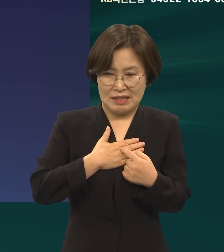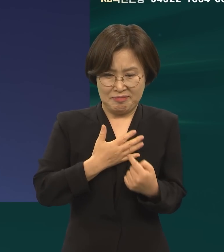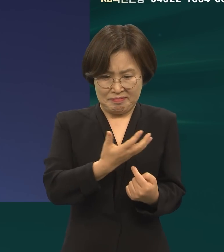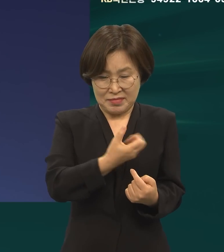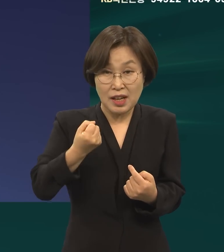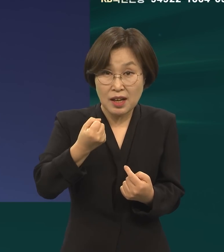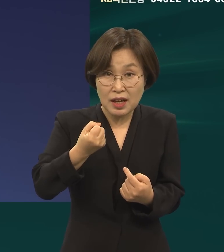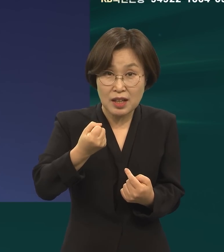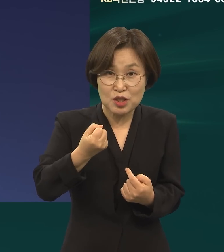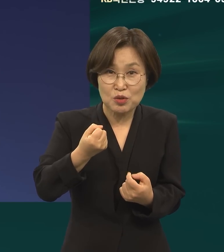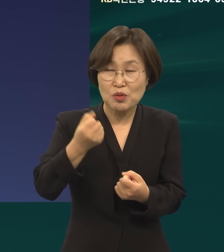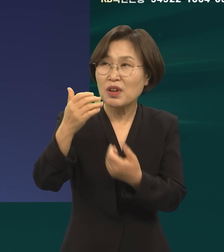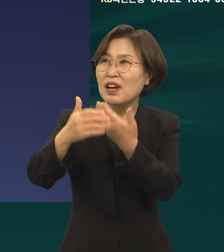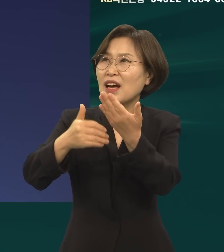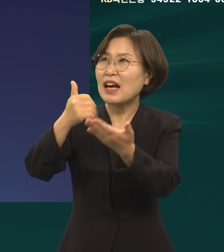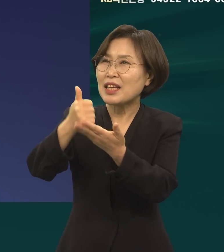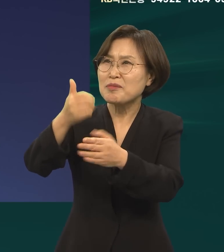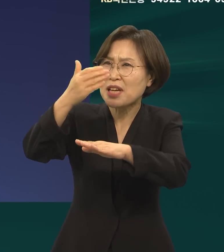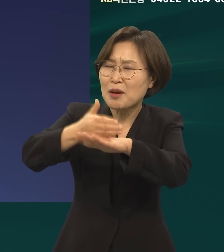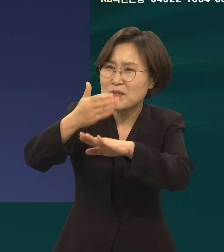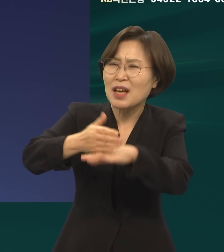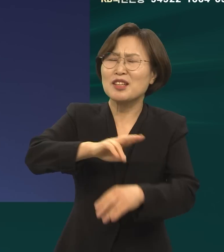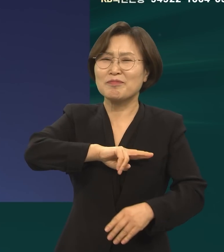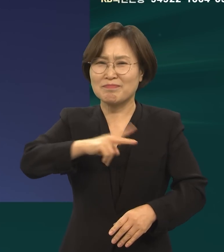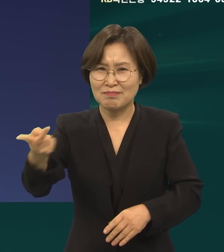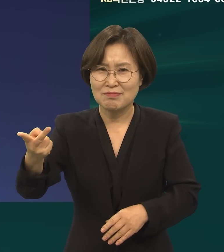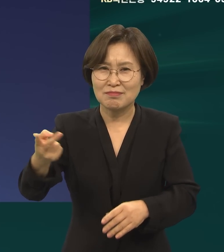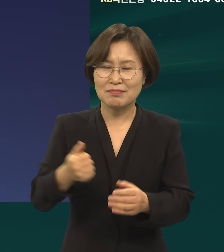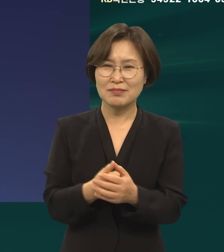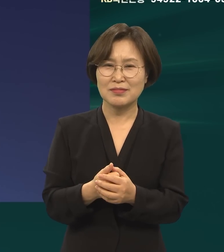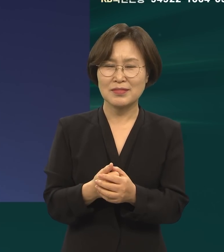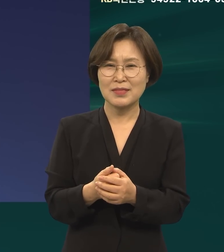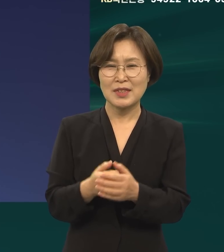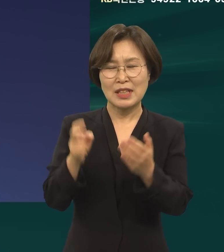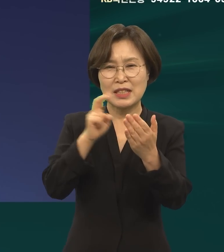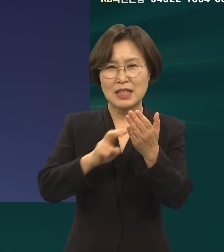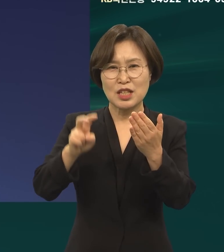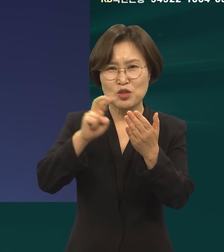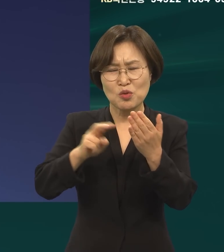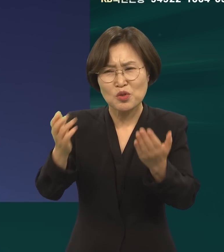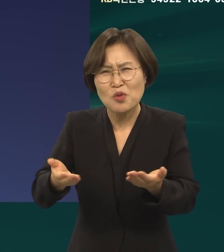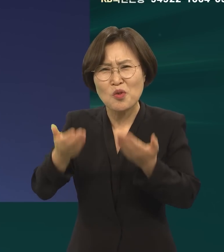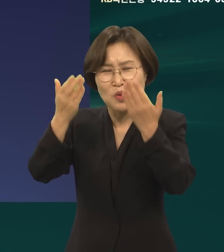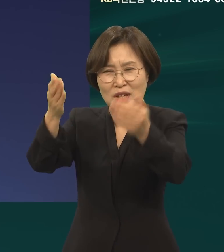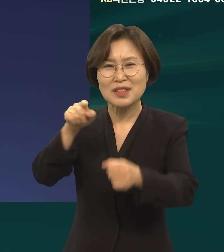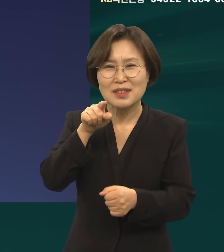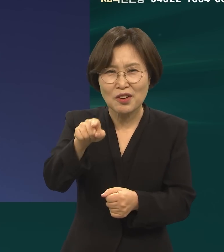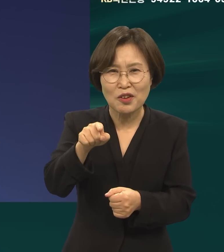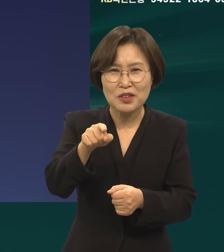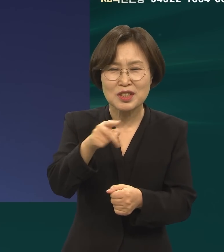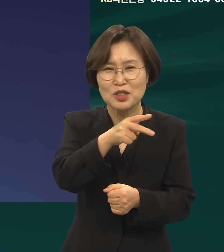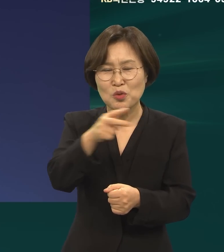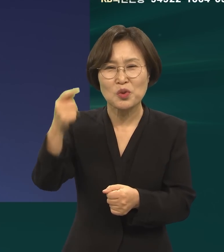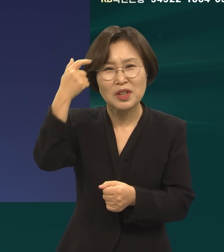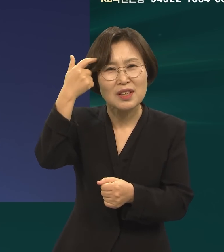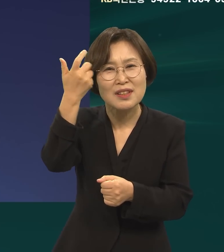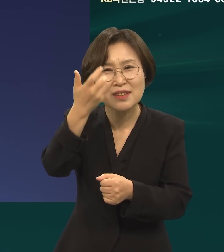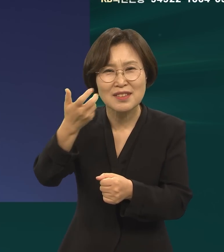끌어내서 하나님 감사합니다, 찬송의 자리로 이끌어내는 것을 영성이라고 하는 것입니다. 아멘.